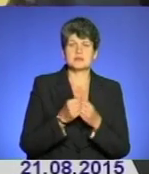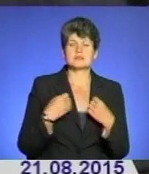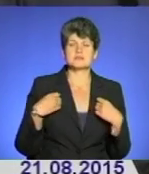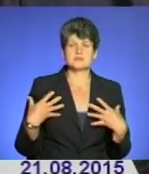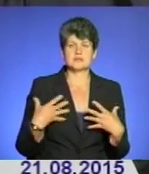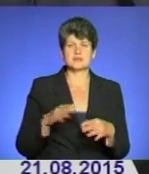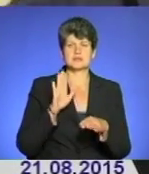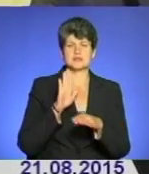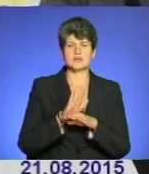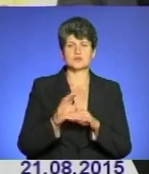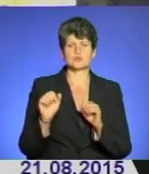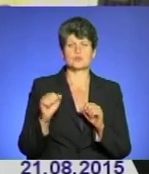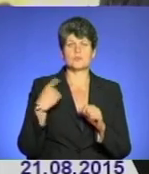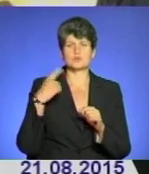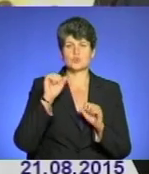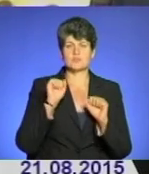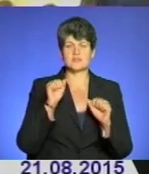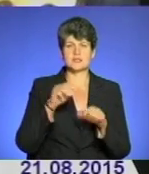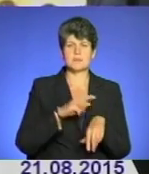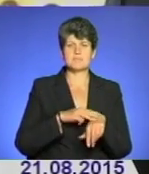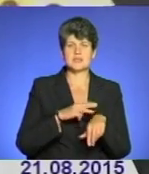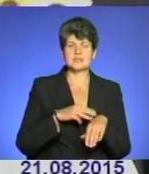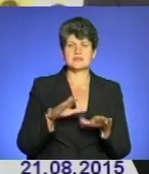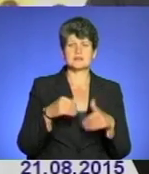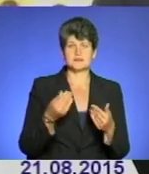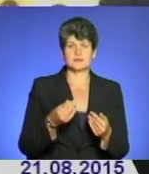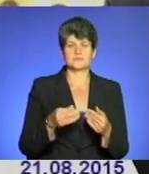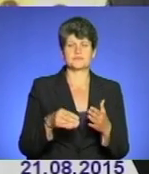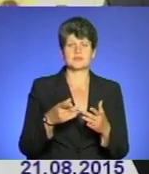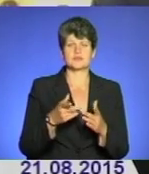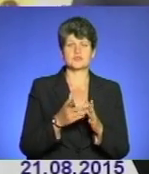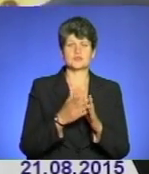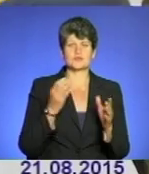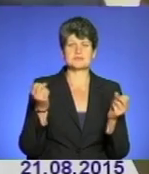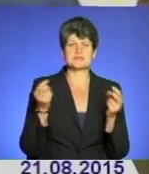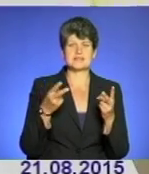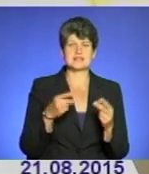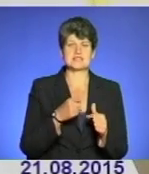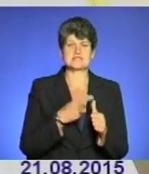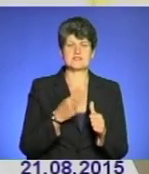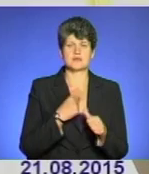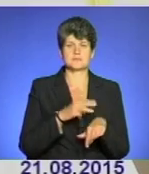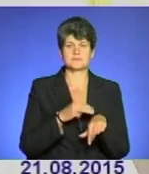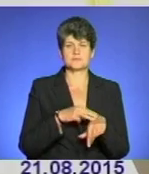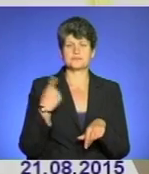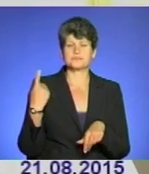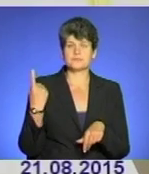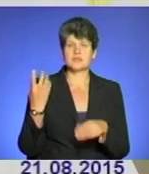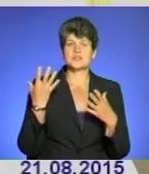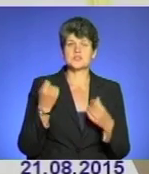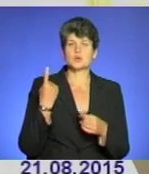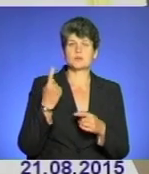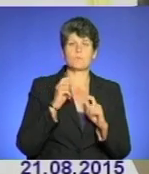начальника обласного управління міліції, присвоєно достроково в порядку заохочення чергові спеціальні звання правоохоронцям краю. Ще